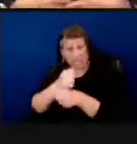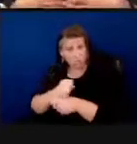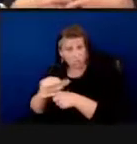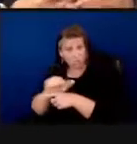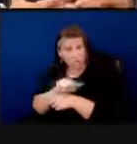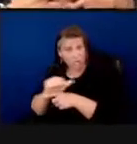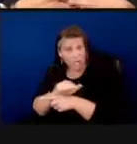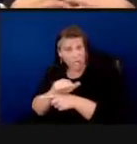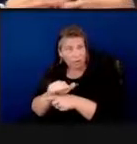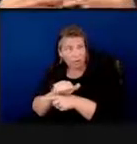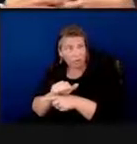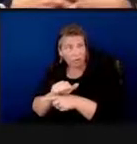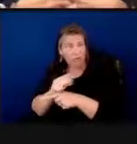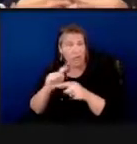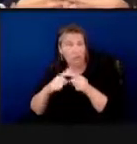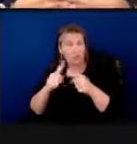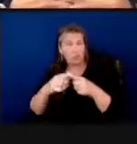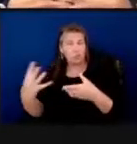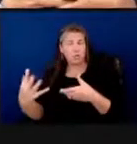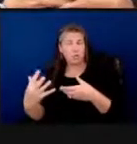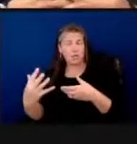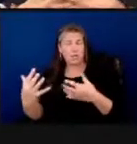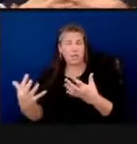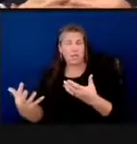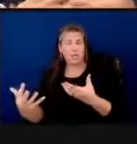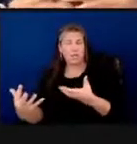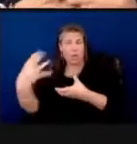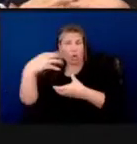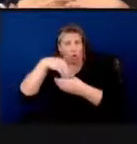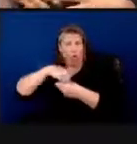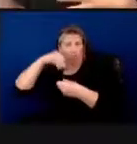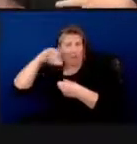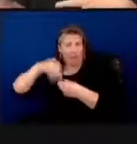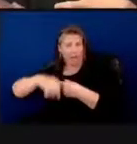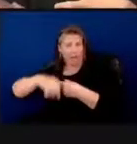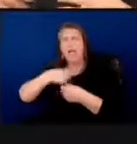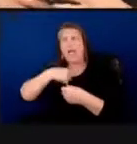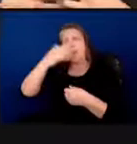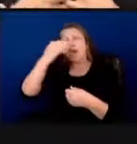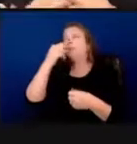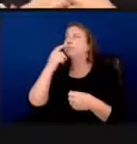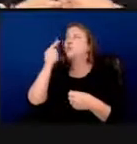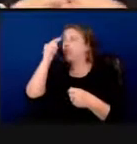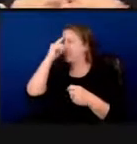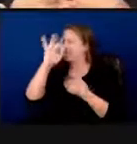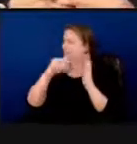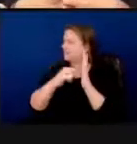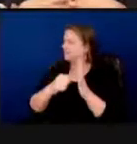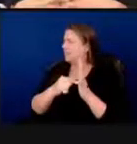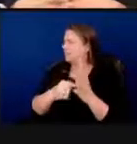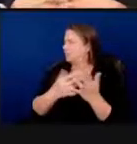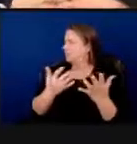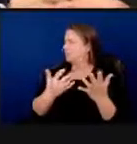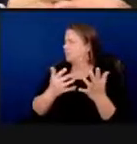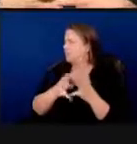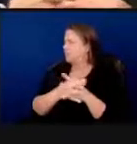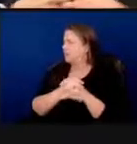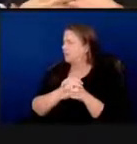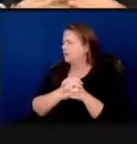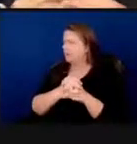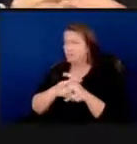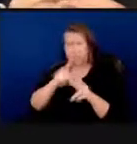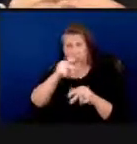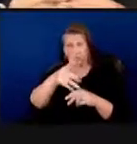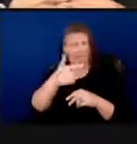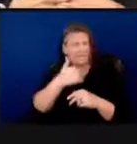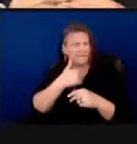sekta au njia mbalimbali hizi za kazi au mienendo mbalimbali au miktadha mbalimbali ya